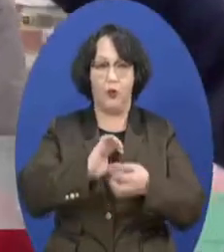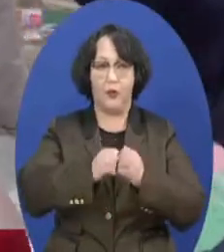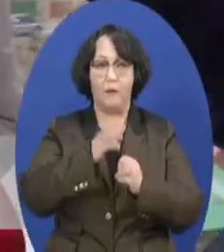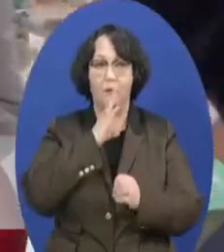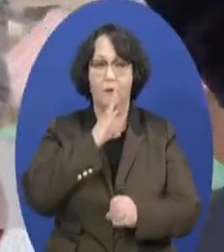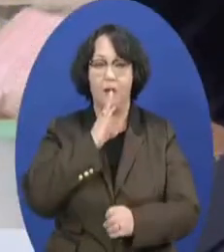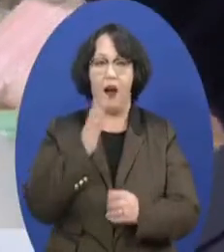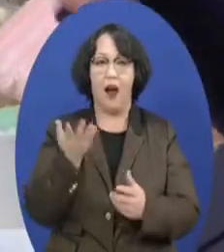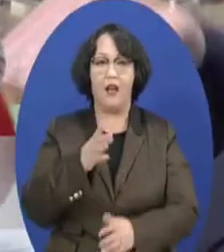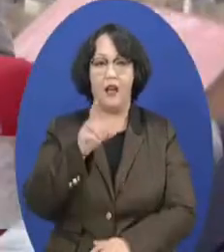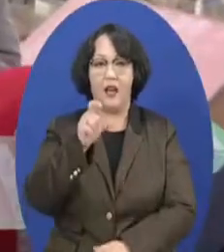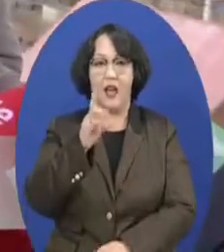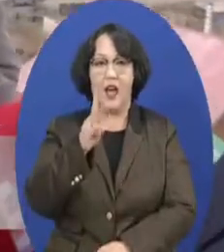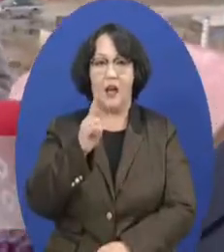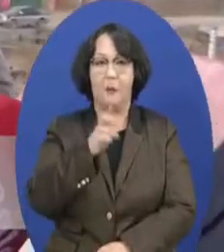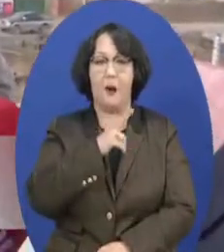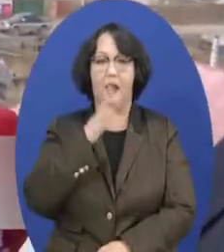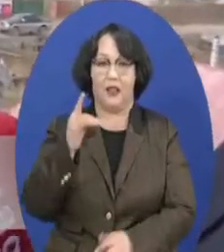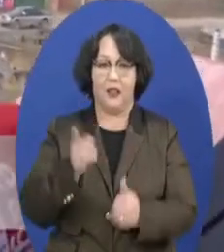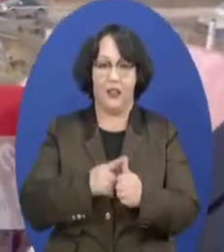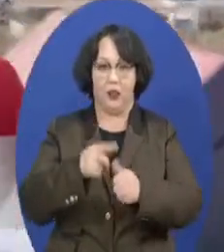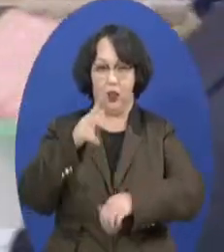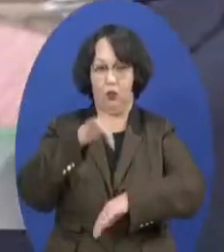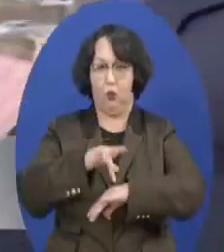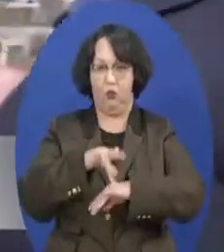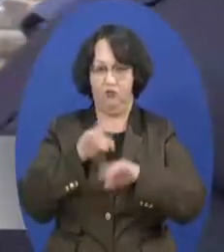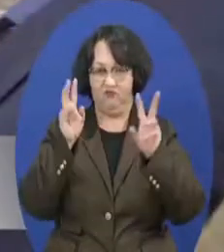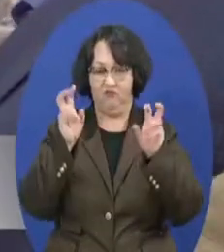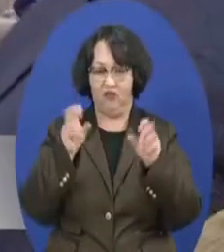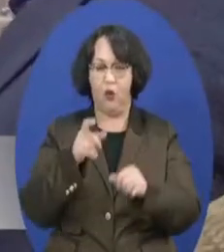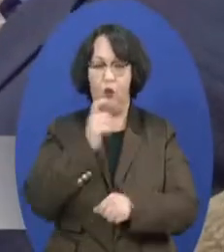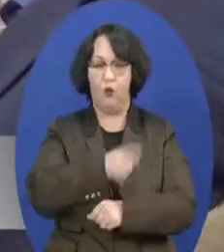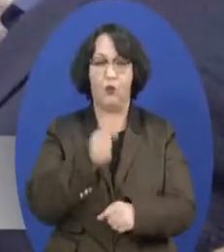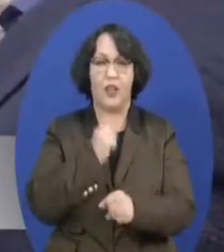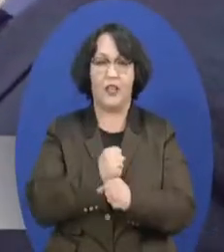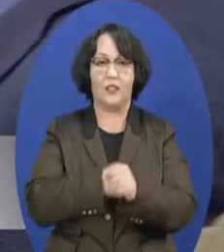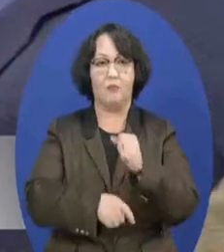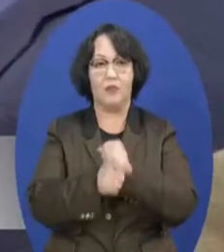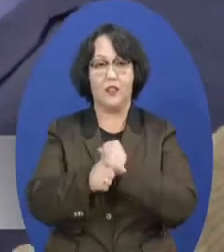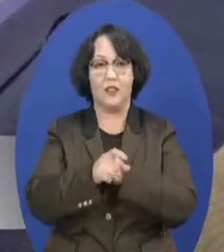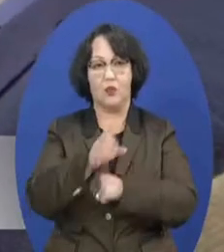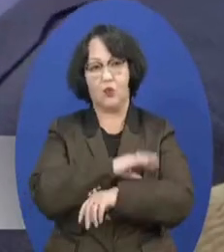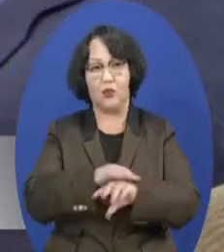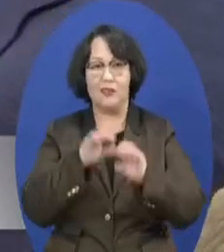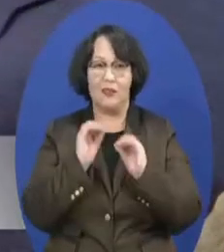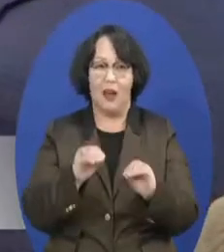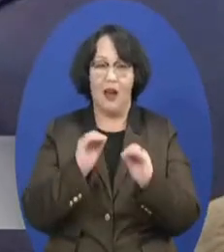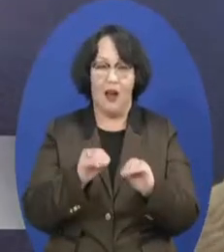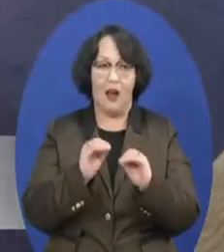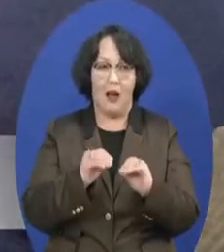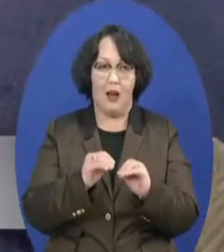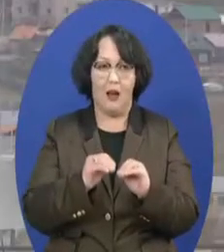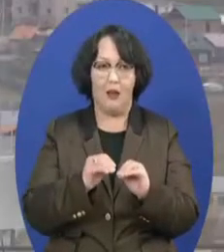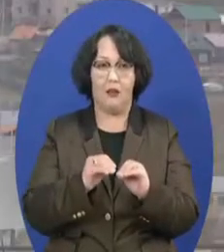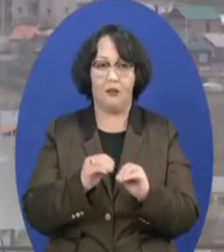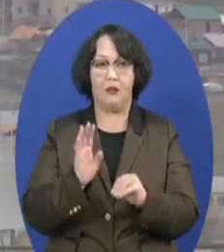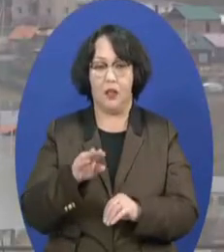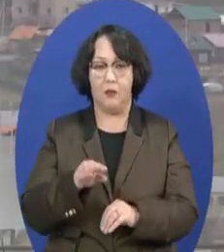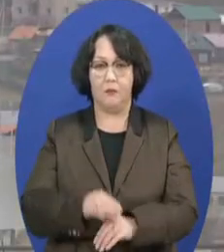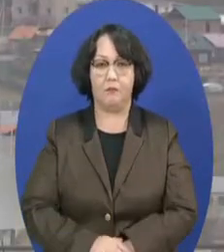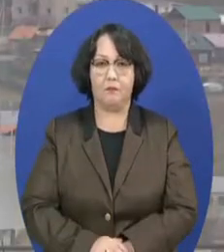Экватор төвгээд өөрөөр хэлбэл нөгөө хүмүүсийн ажлын одоо ажил мэргэжлийн гараатаа болох боож үзэл дэд төв шүү. Тэр очсон шүү.